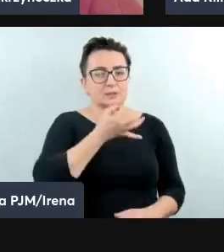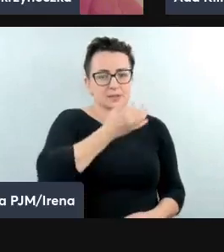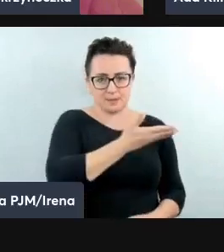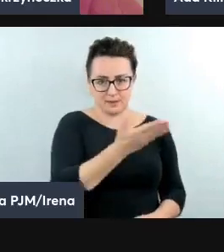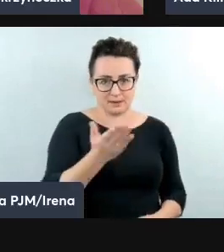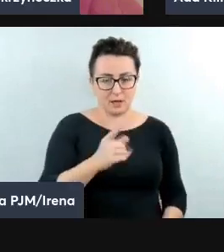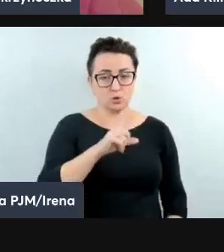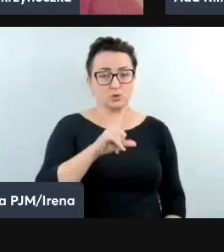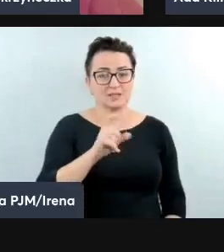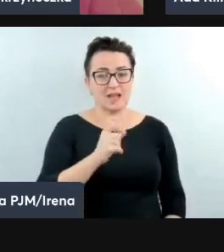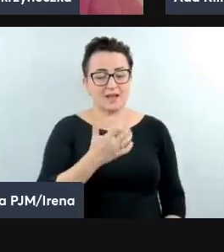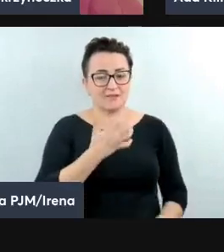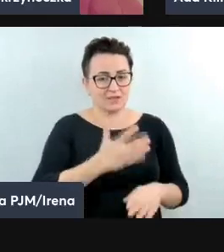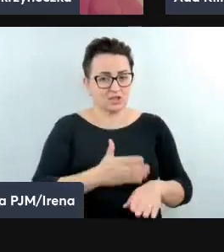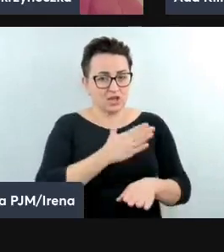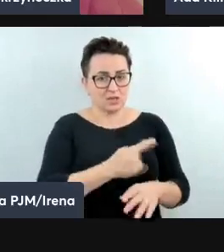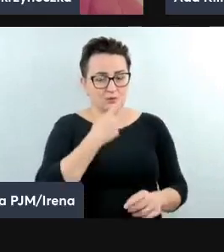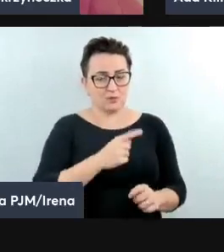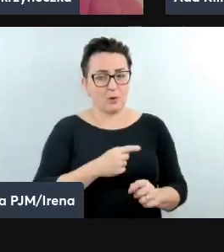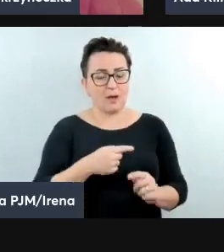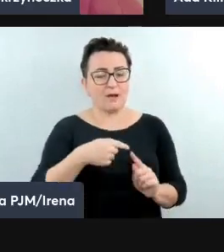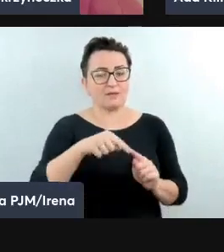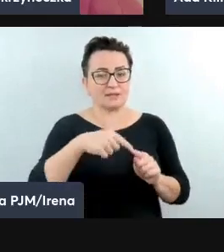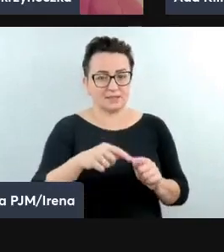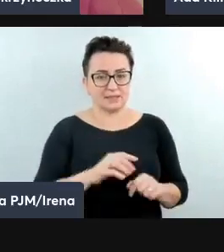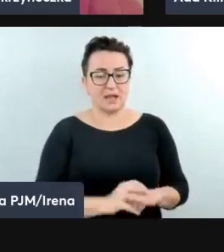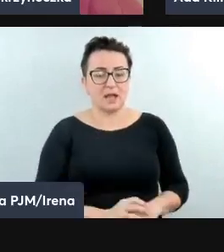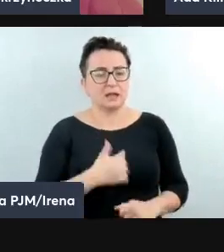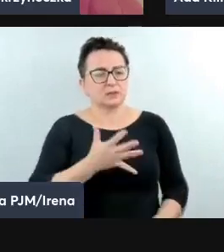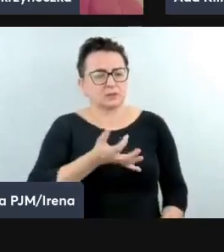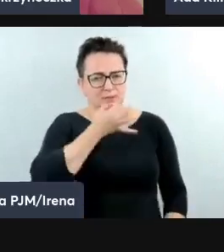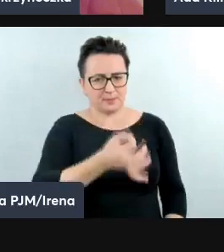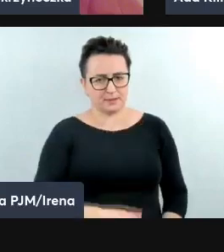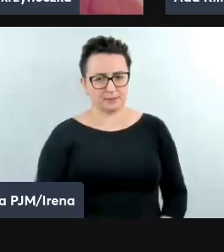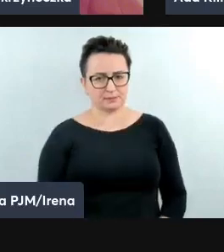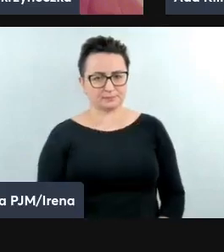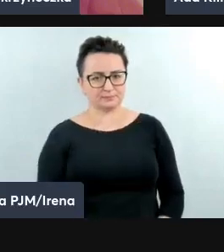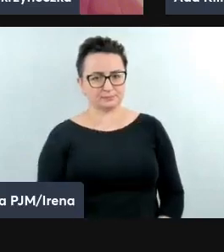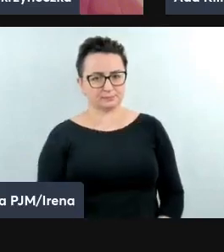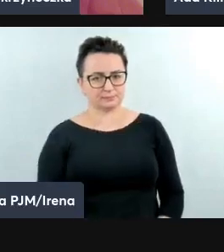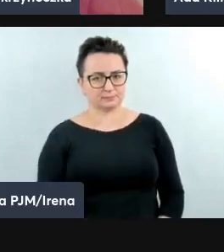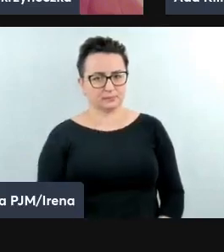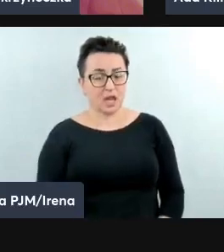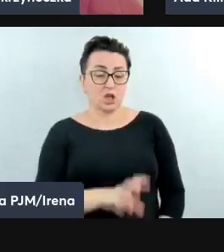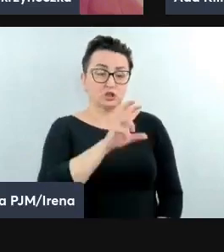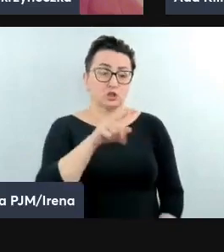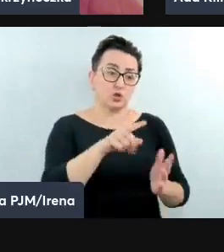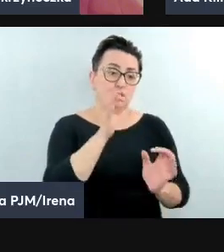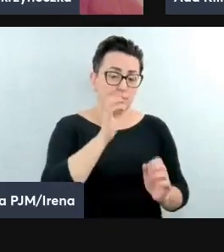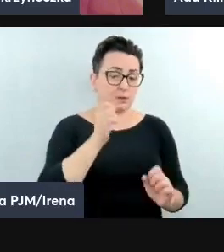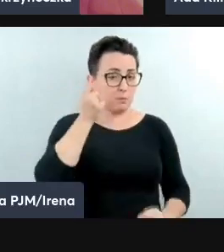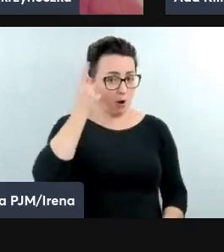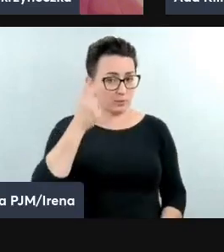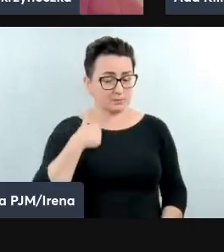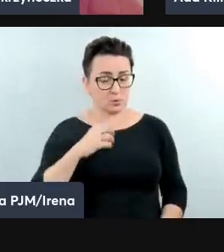chciałam spytać właśnie, czy to jest pomysł, żeby gdzieś, jak łączymy te grupy, gdzieś zahaczyć o te właśnie